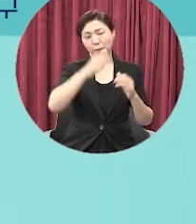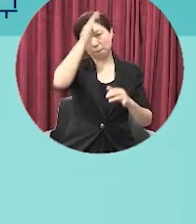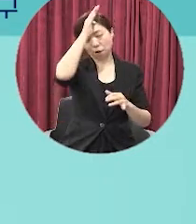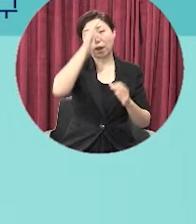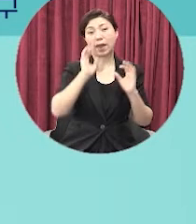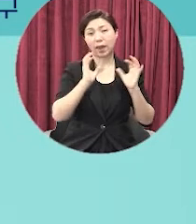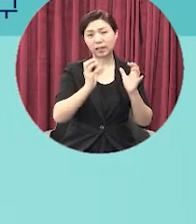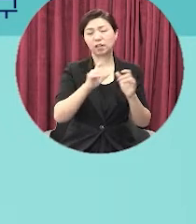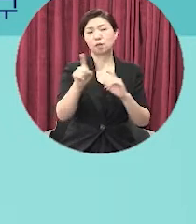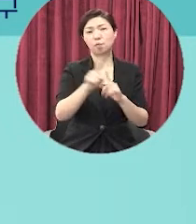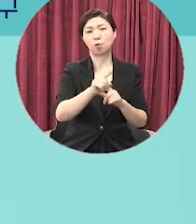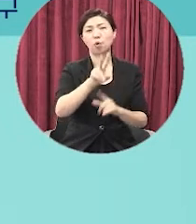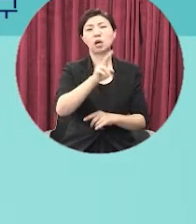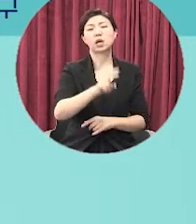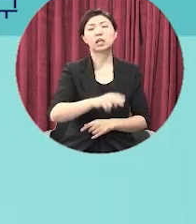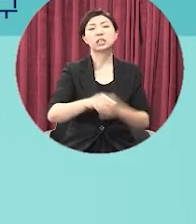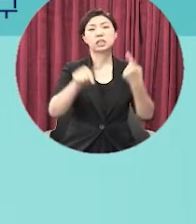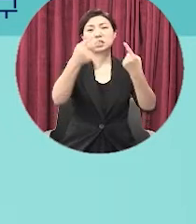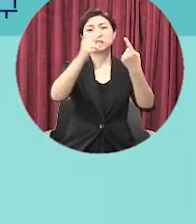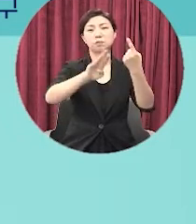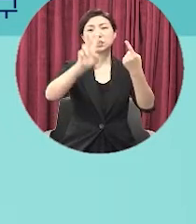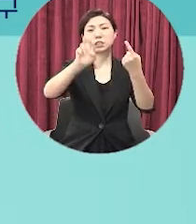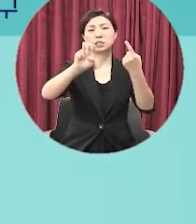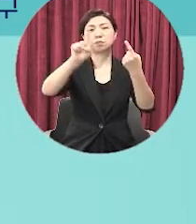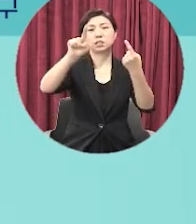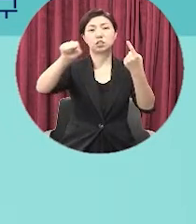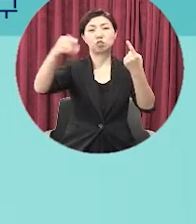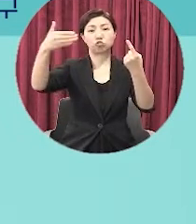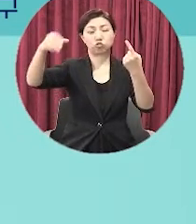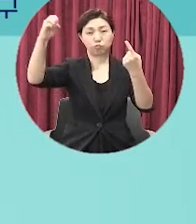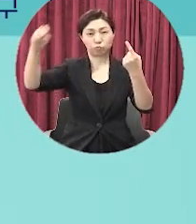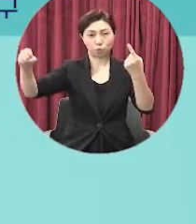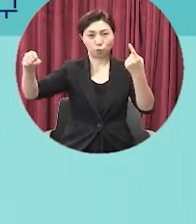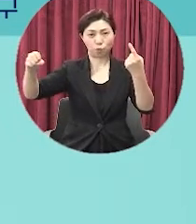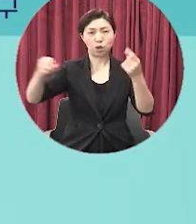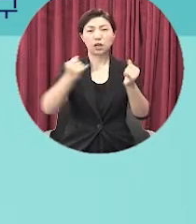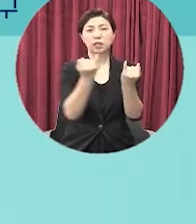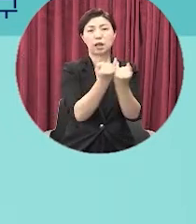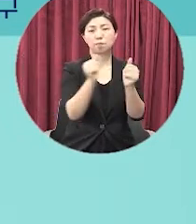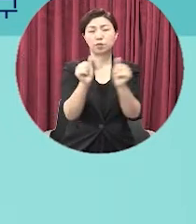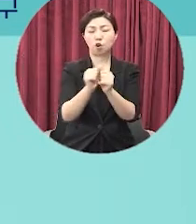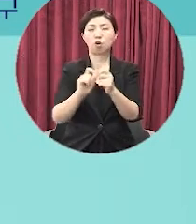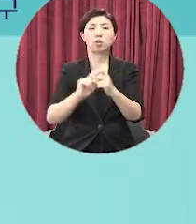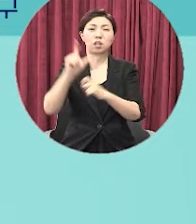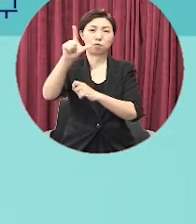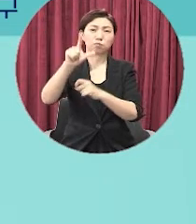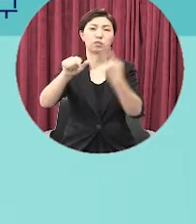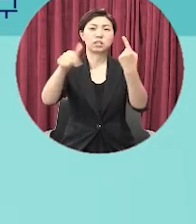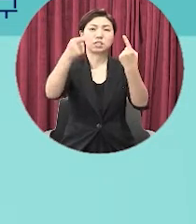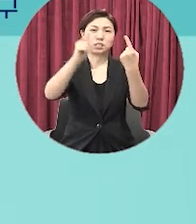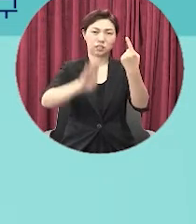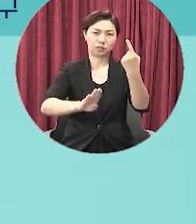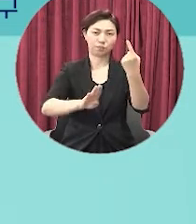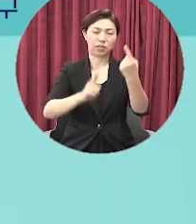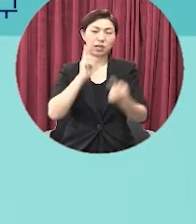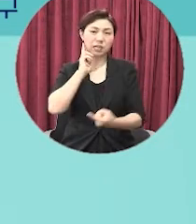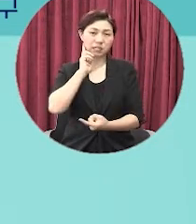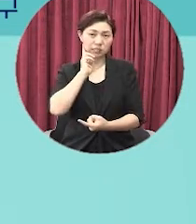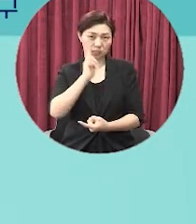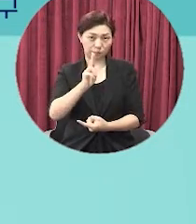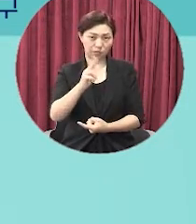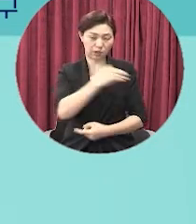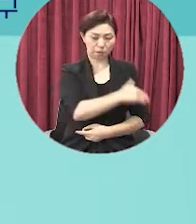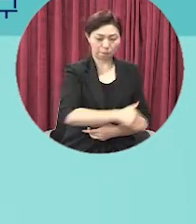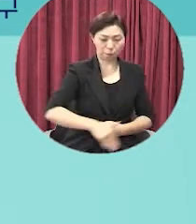57.9% 를 차지하고 있었으며 남녀 모두 1급이 유리도 봤습니다 중증 비율이 79.9% 로 지체에 비해서